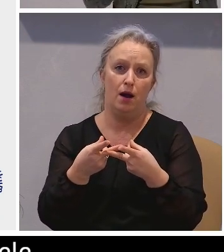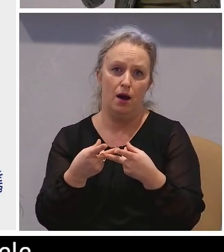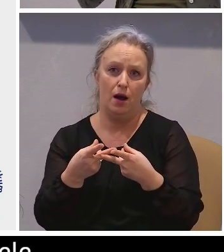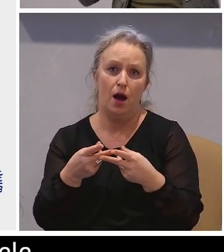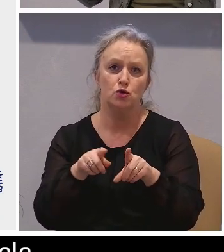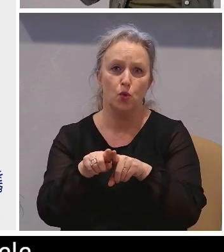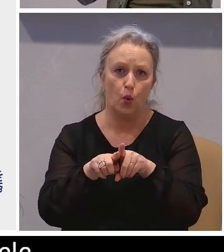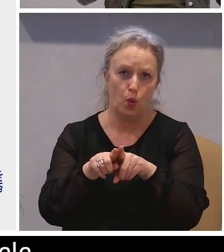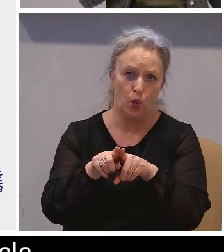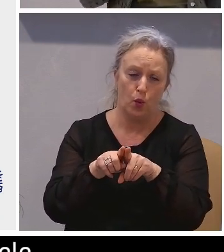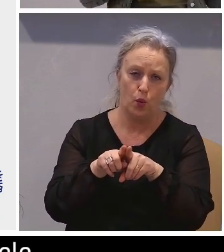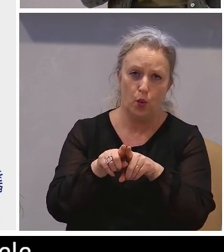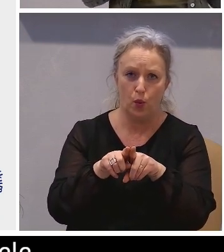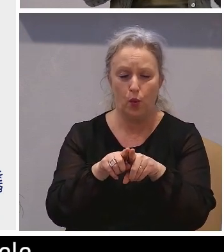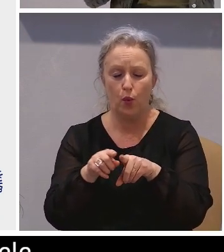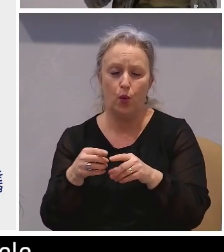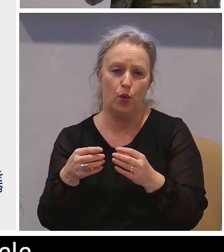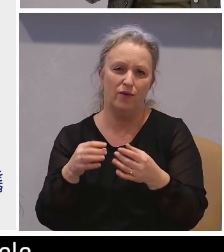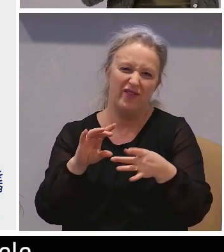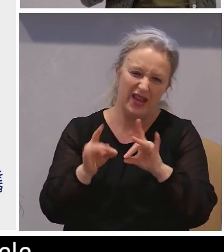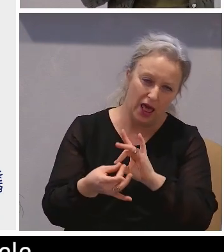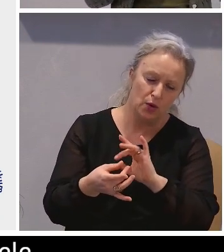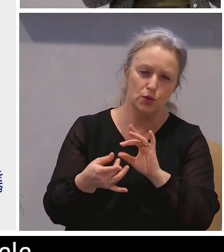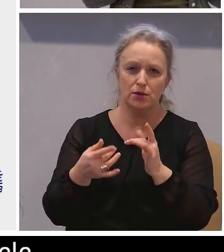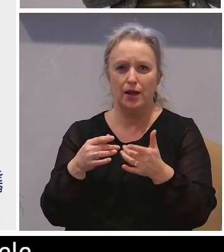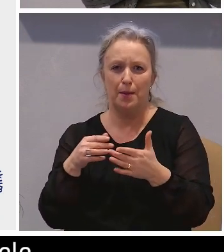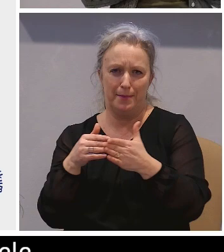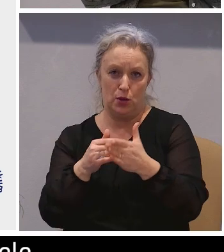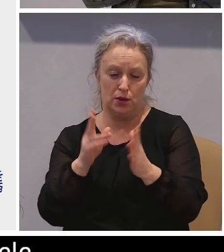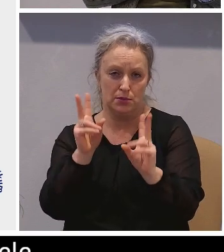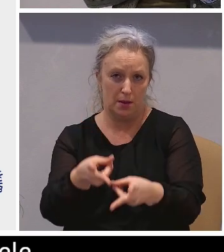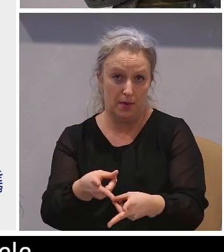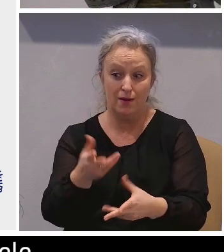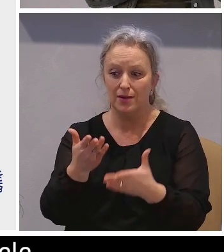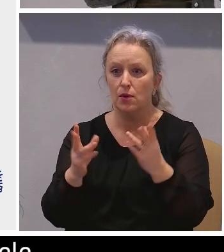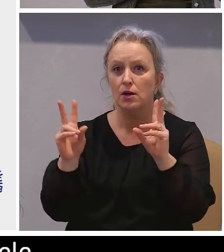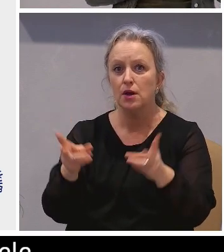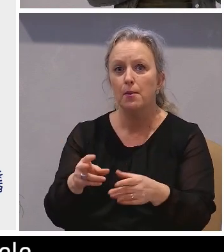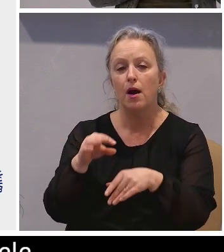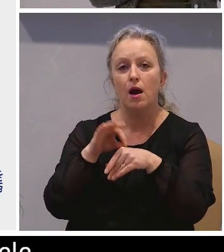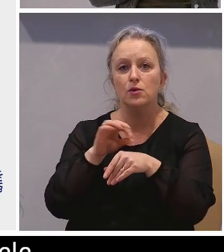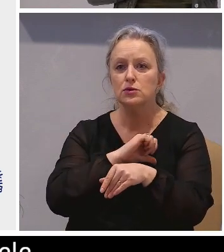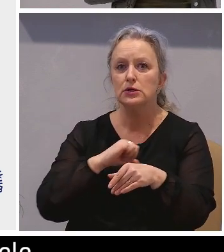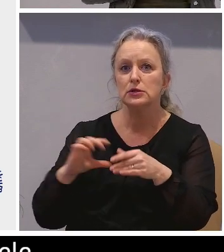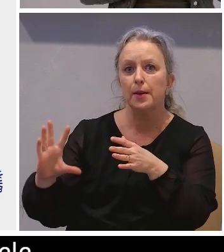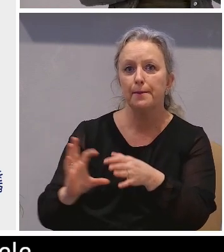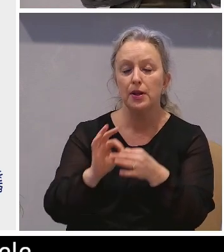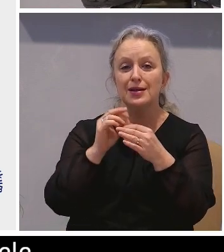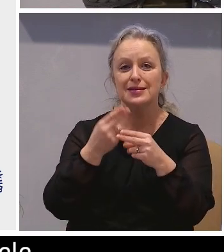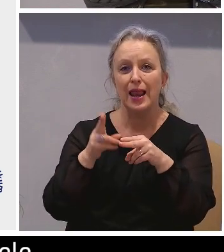aga spermatogenesis vastupidiseid has never väiteid, been et tested. võib-olla on haigus ise ka sellega Unfortunately, seotud, sellepärast et there's an testistes on